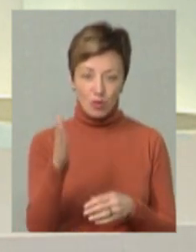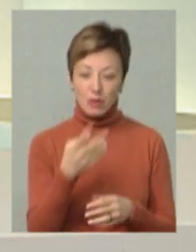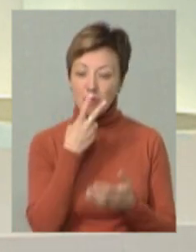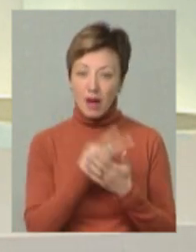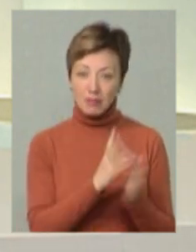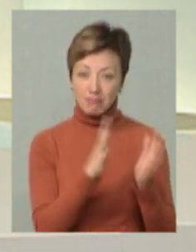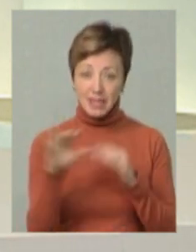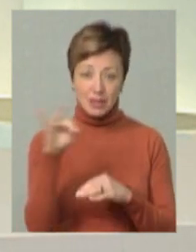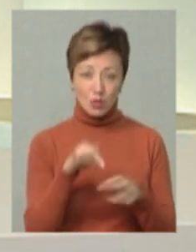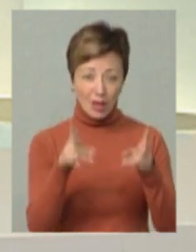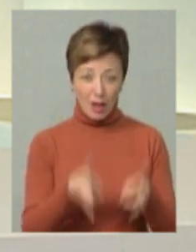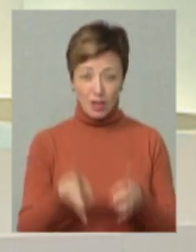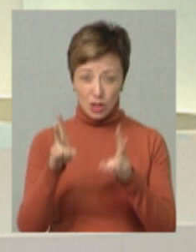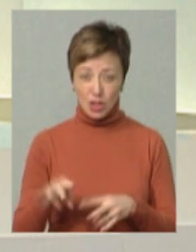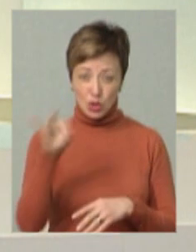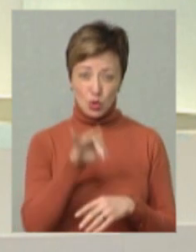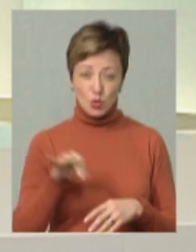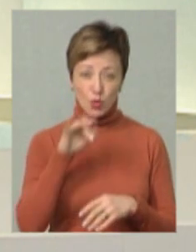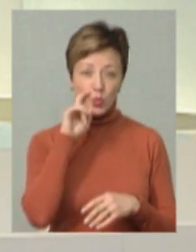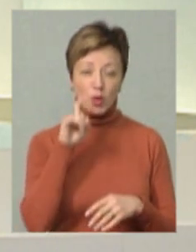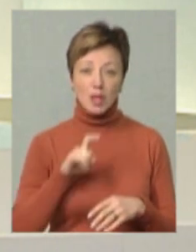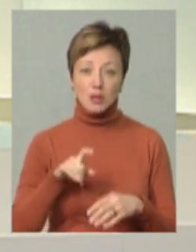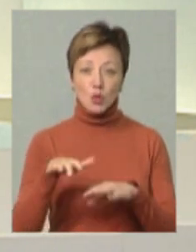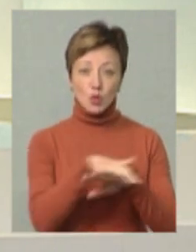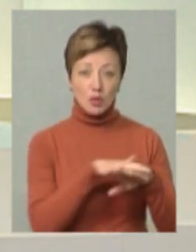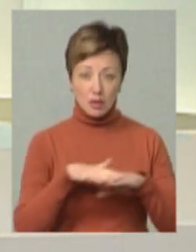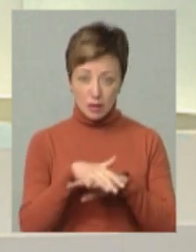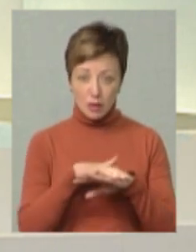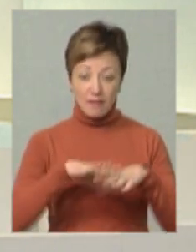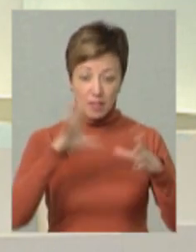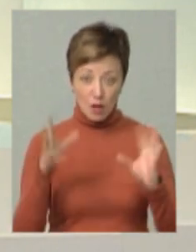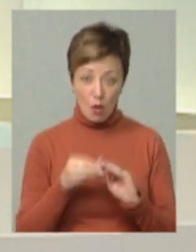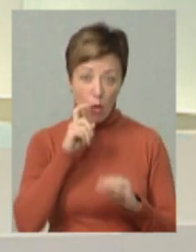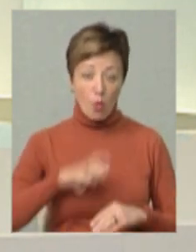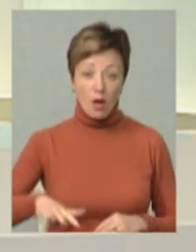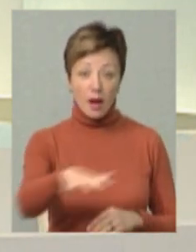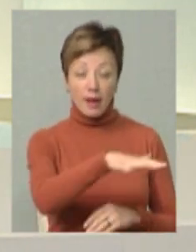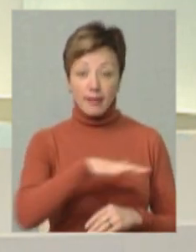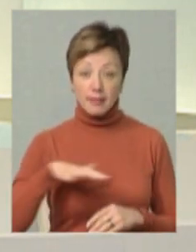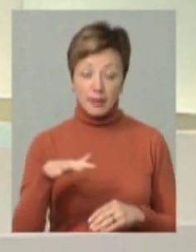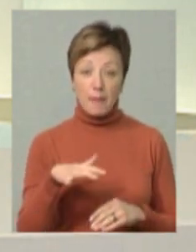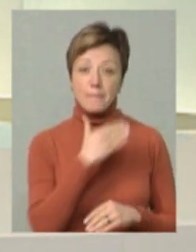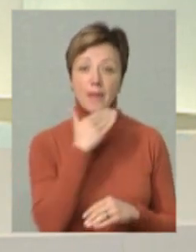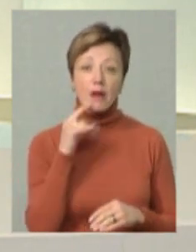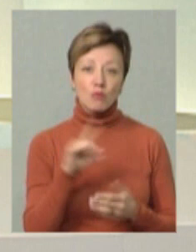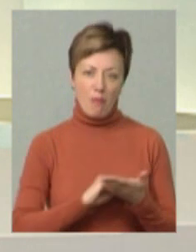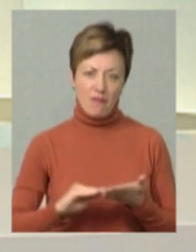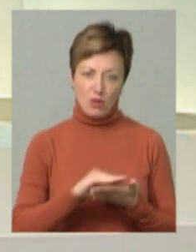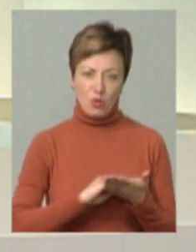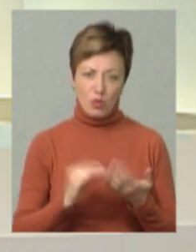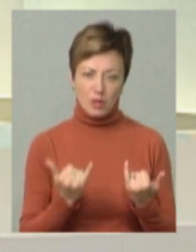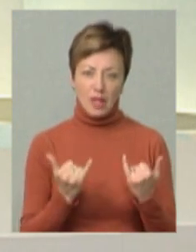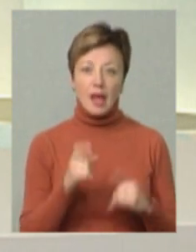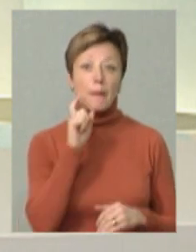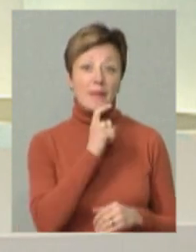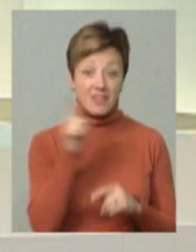сторінки історії, трагічні сторінки історії українського суспільства, України в цілому, багато в чому повторюється. І